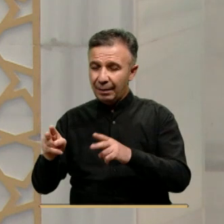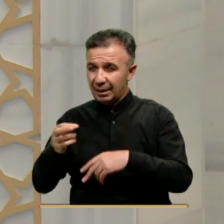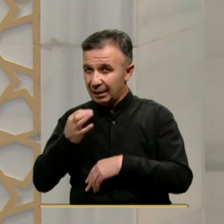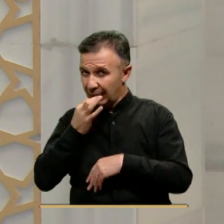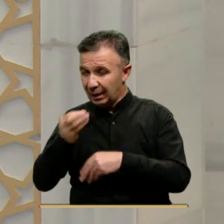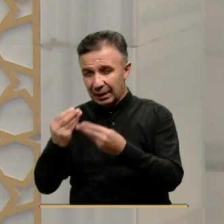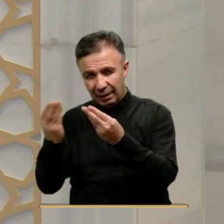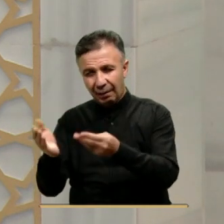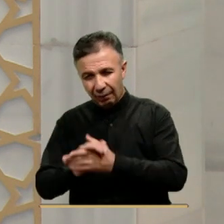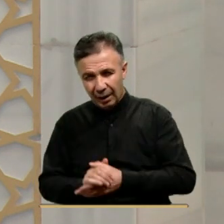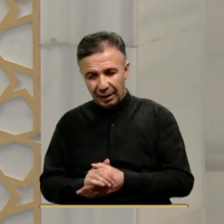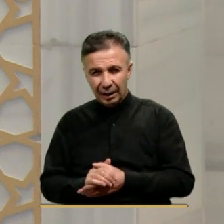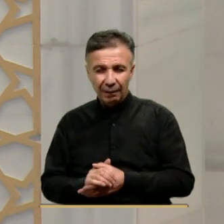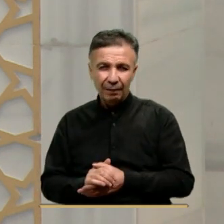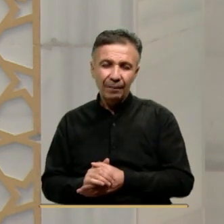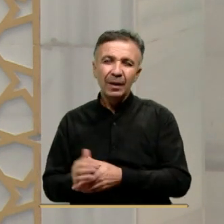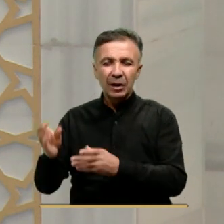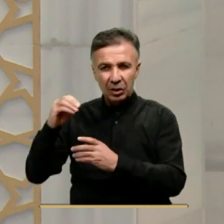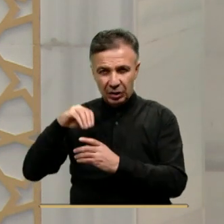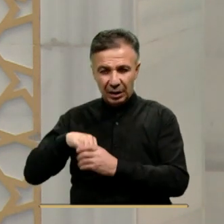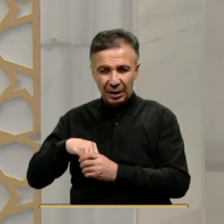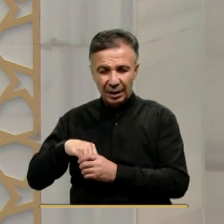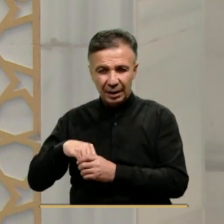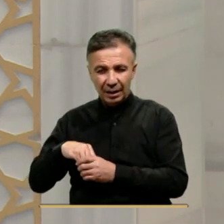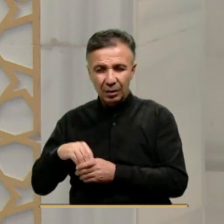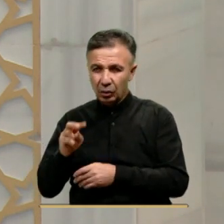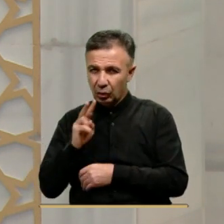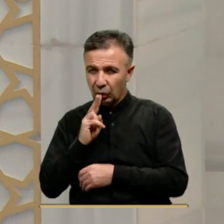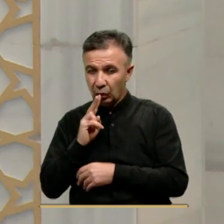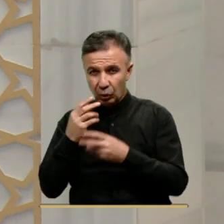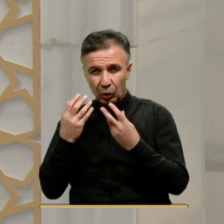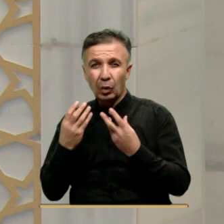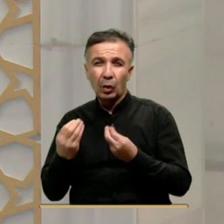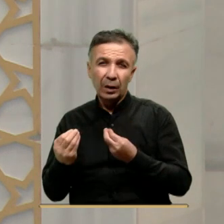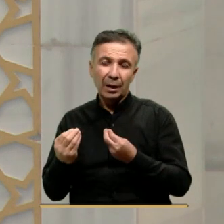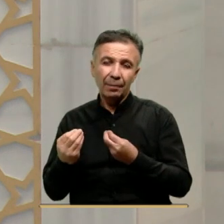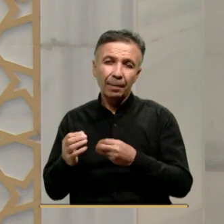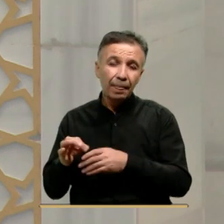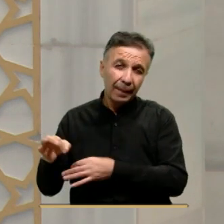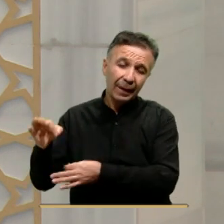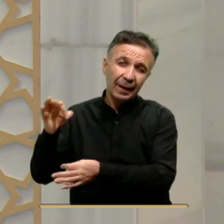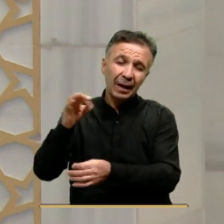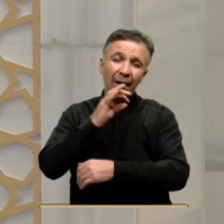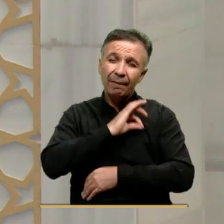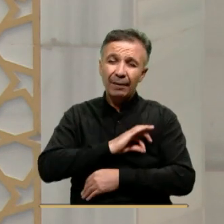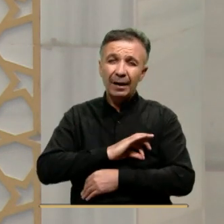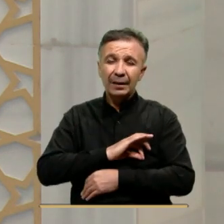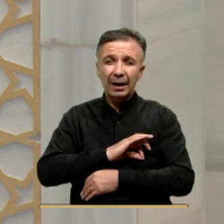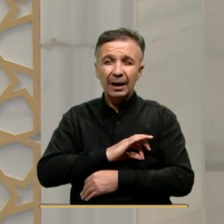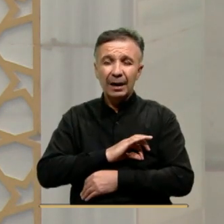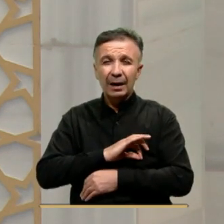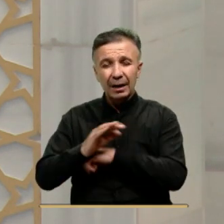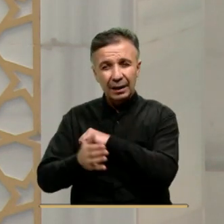kıldığı ve mahiyeti ib le neticesi itibariyle insana fayda ve Maslahat